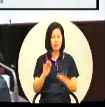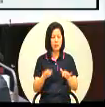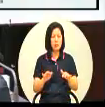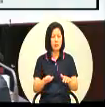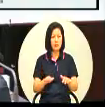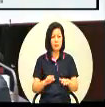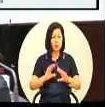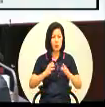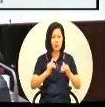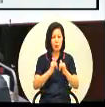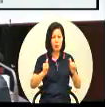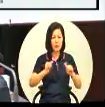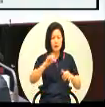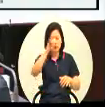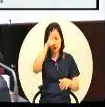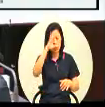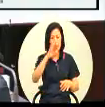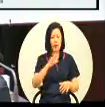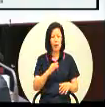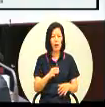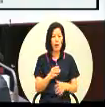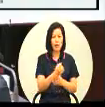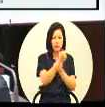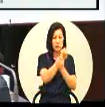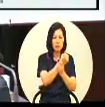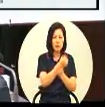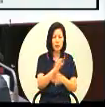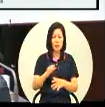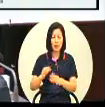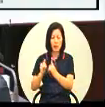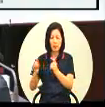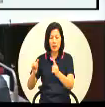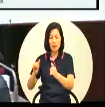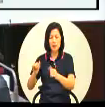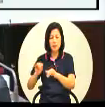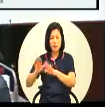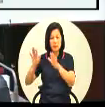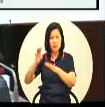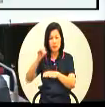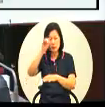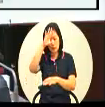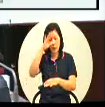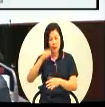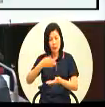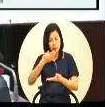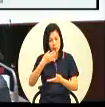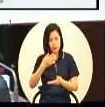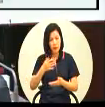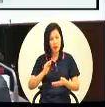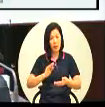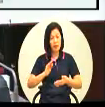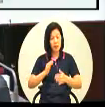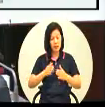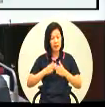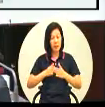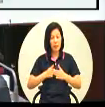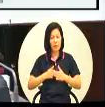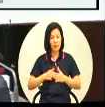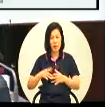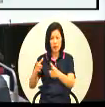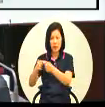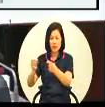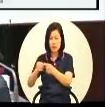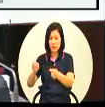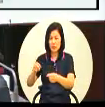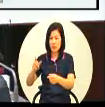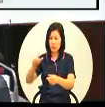是国民党的支持者也好，民进党的支持者难道不用吃饭吗？都不会吃到日本食品吗？本